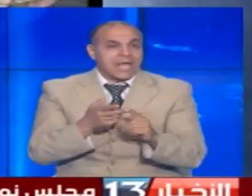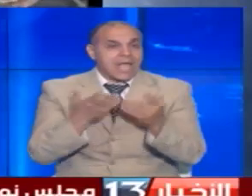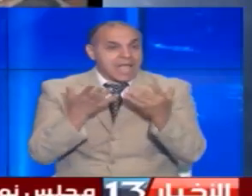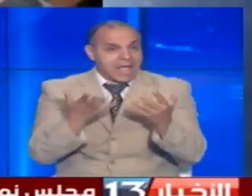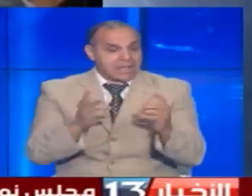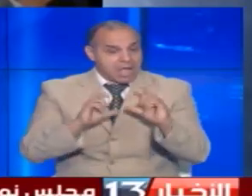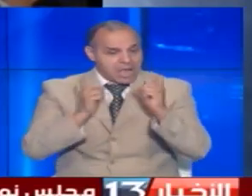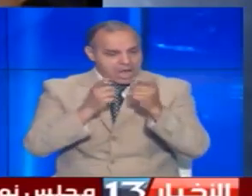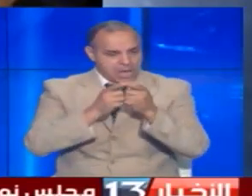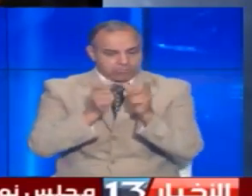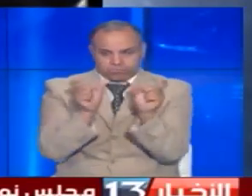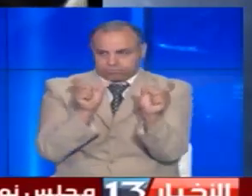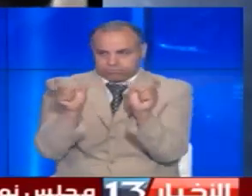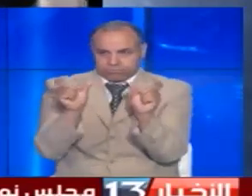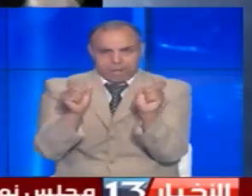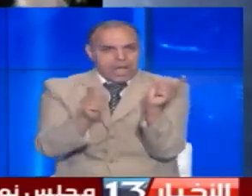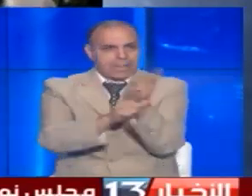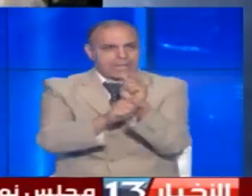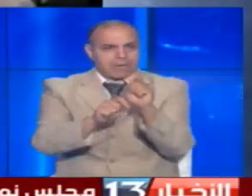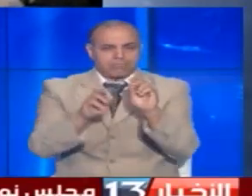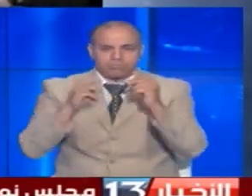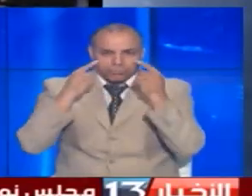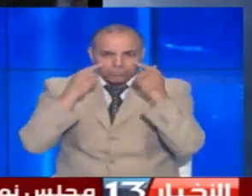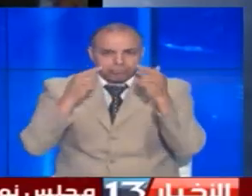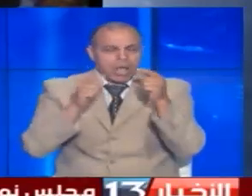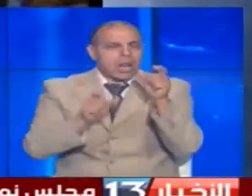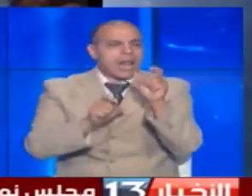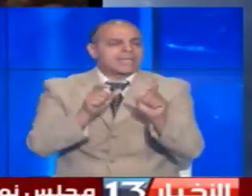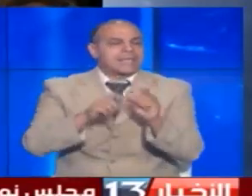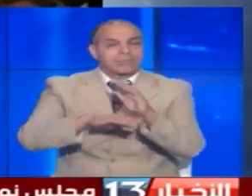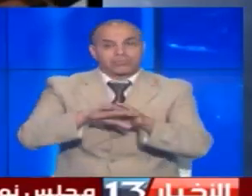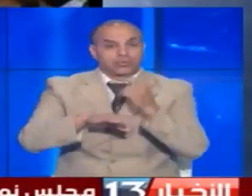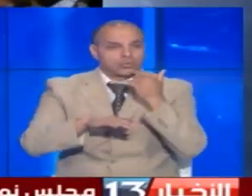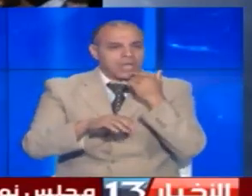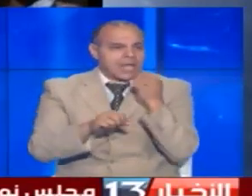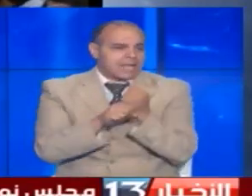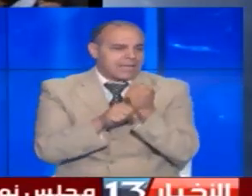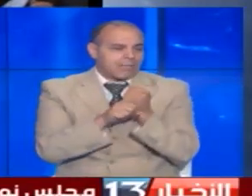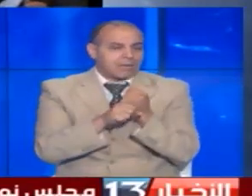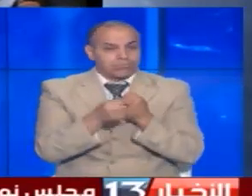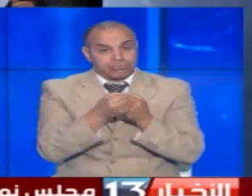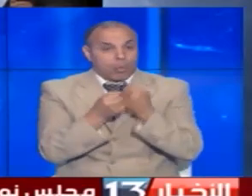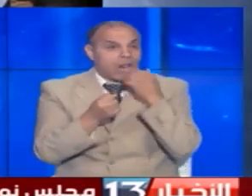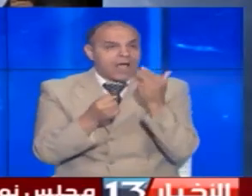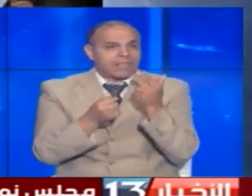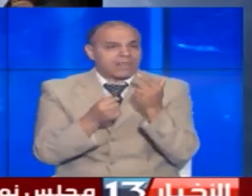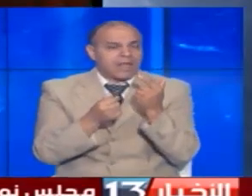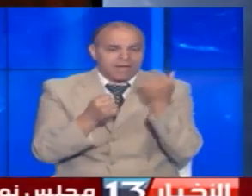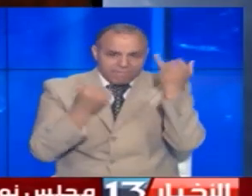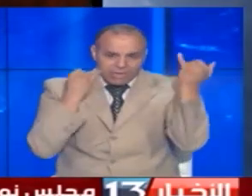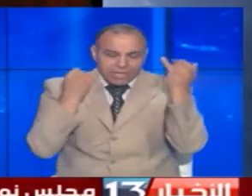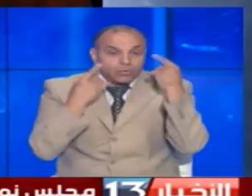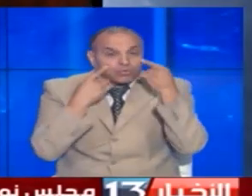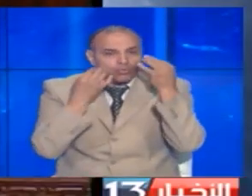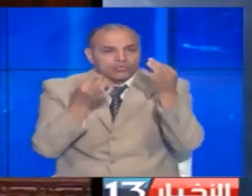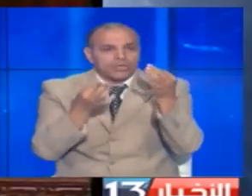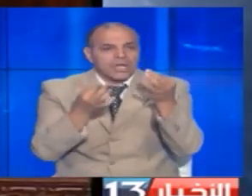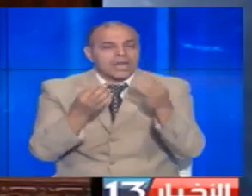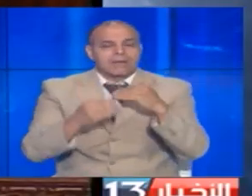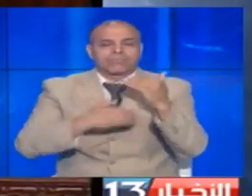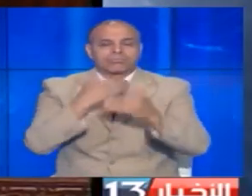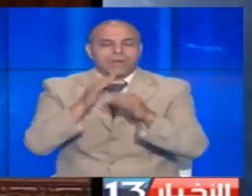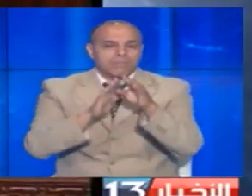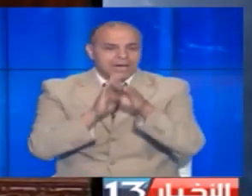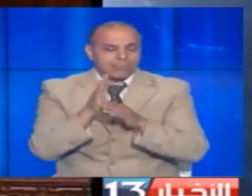هيئه تراخي احتراق الحريات وحقوق الانسان تعمل على تعزيزها وتقترح ما تراه لتطوير